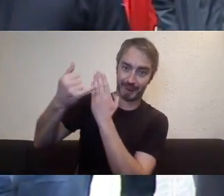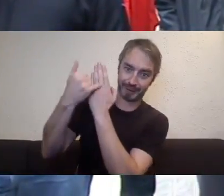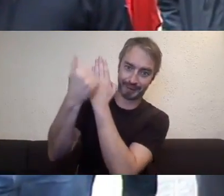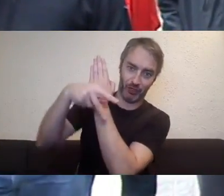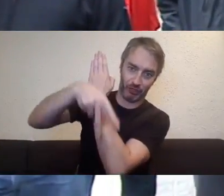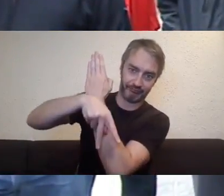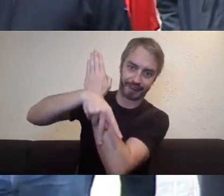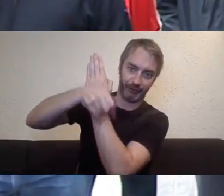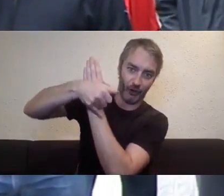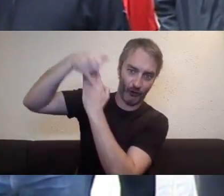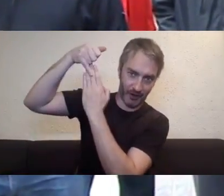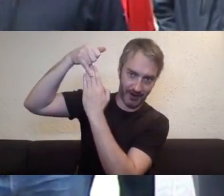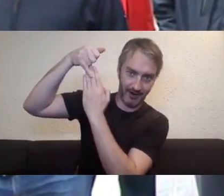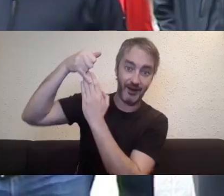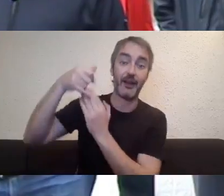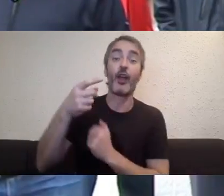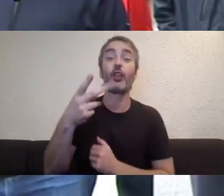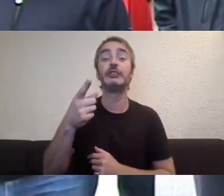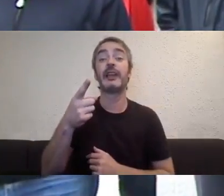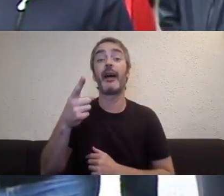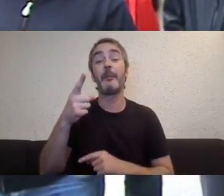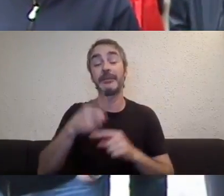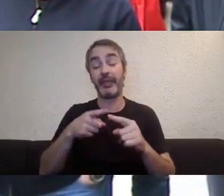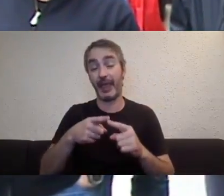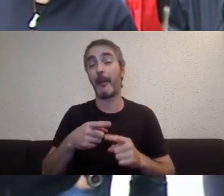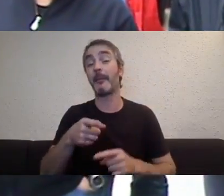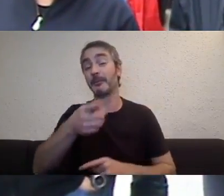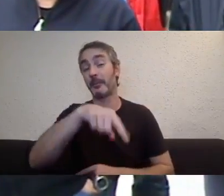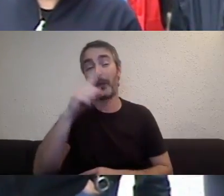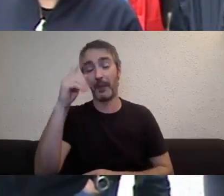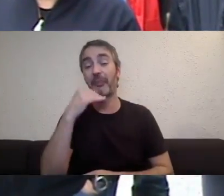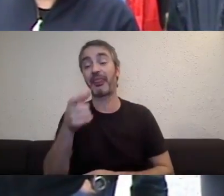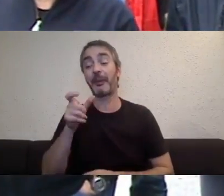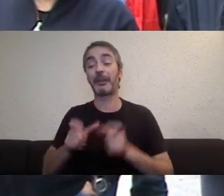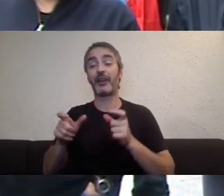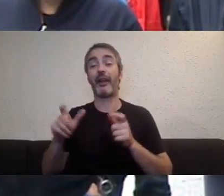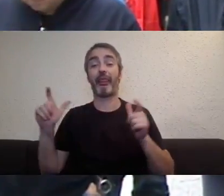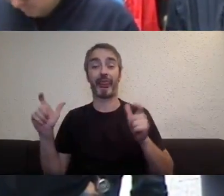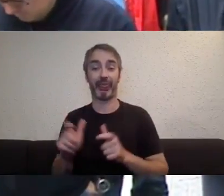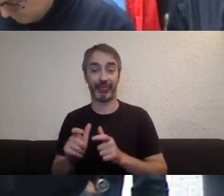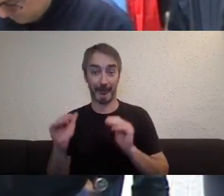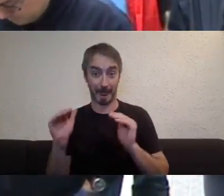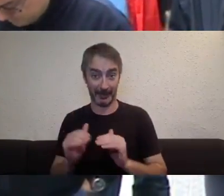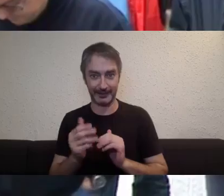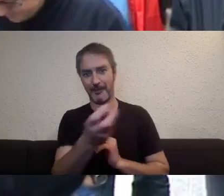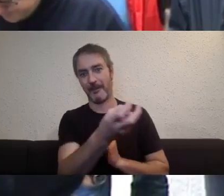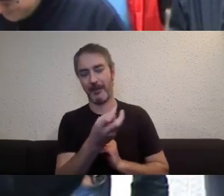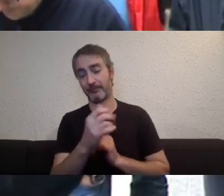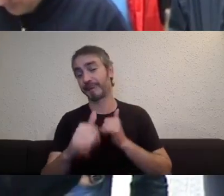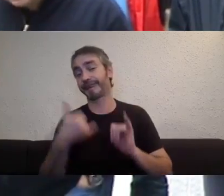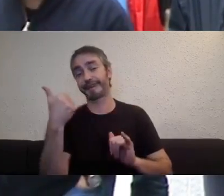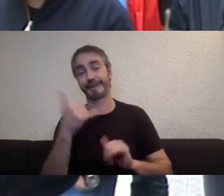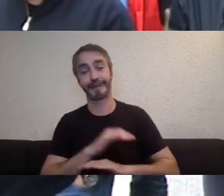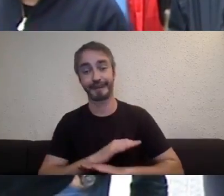venir a les 12 del migdia, que era just quan tenien calculat que eren menys gent aquí dintre, i ja està, i van